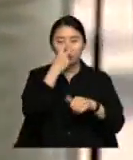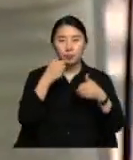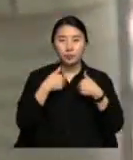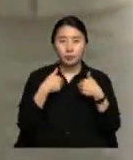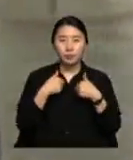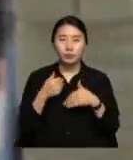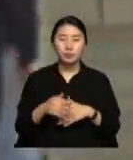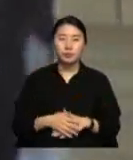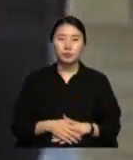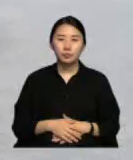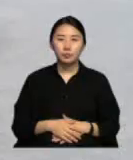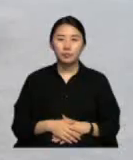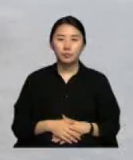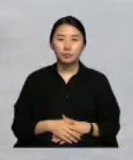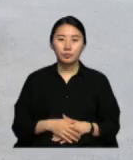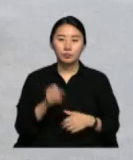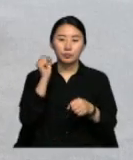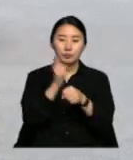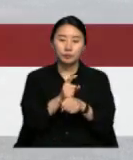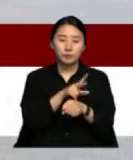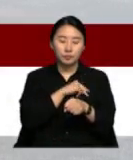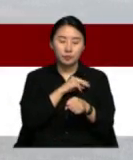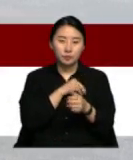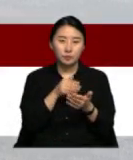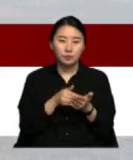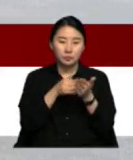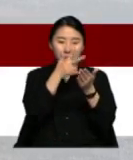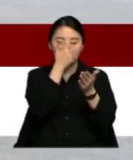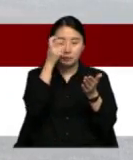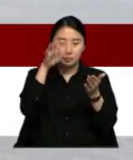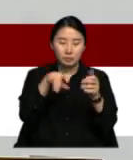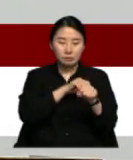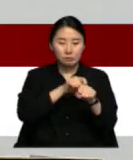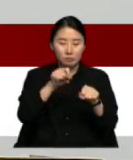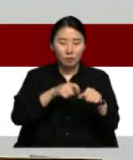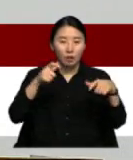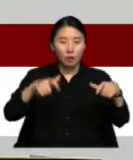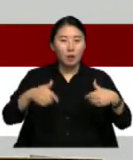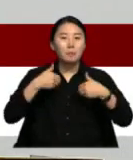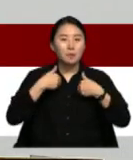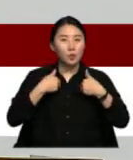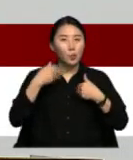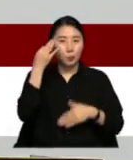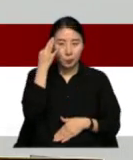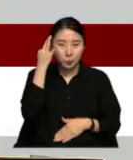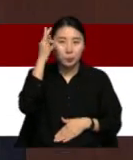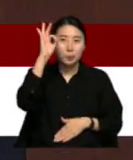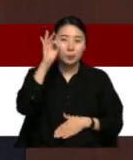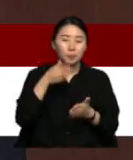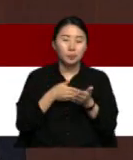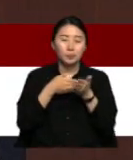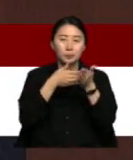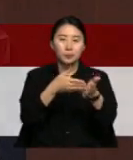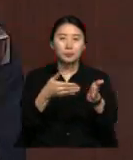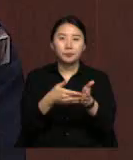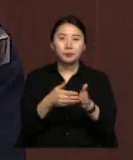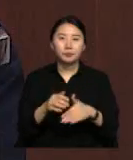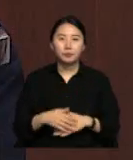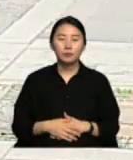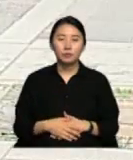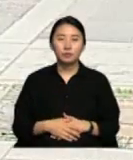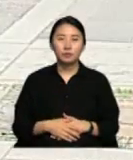필요가 있다는 이유에서입니다. 이미 구의회에서는 잠실 관광특근에 관광경찰 배치 촉구 건의안이 채택되기도